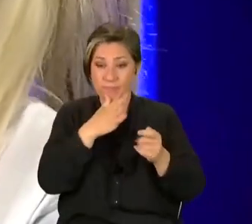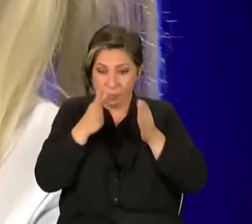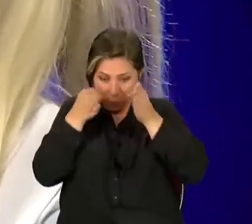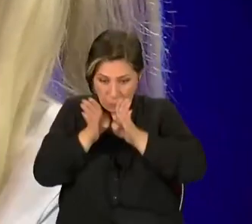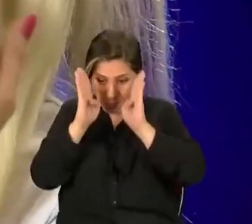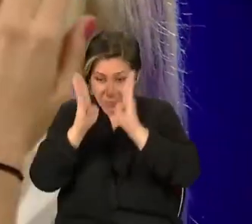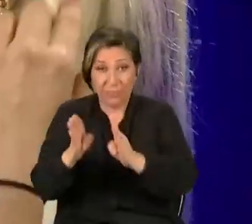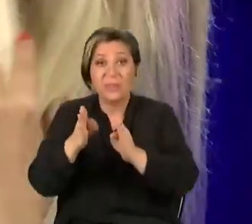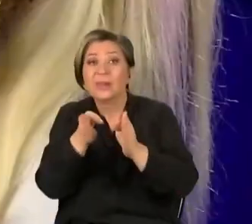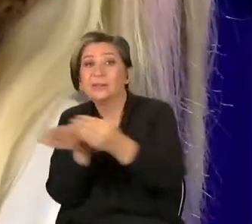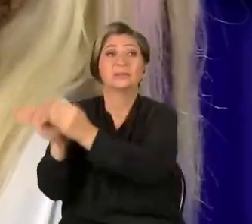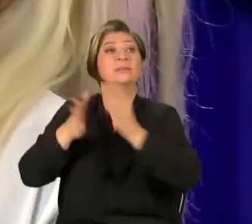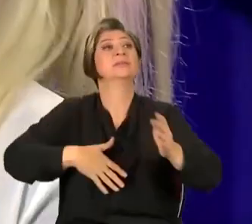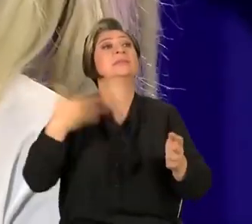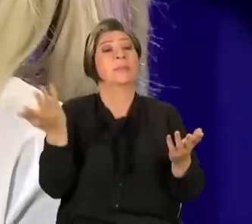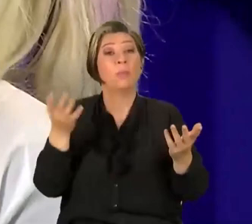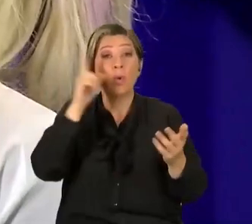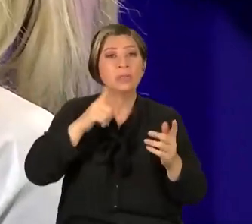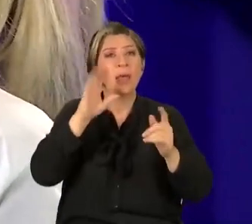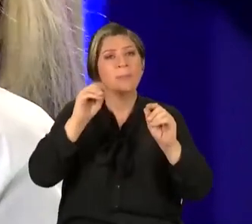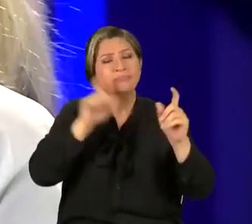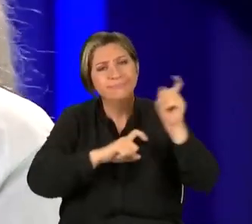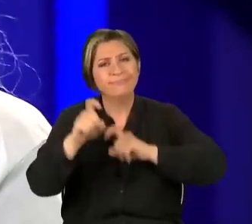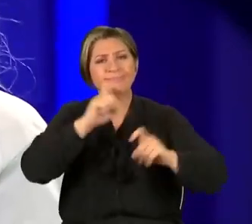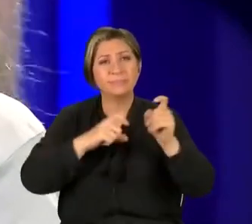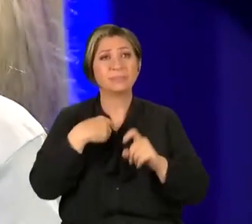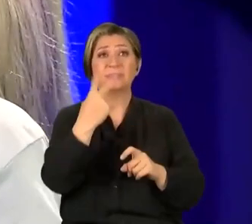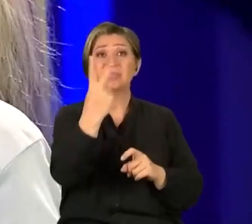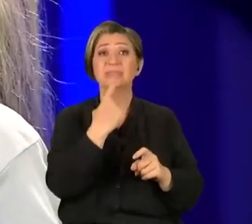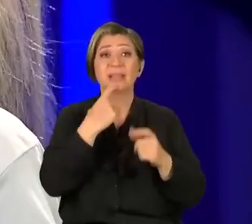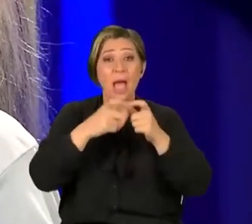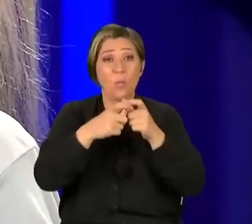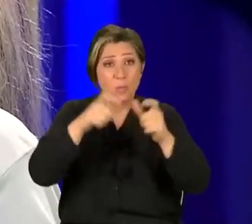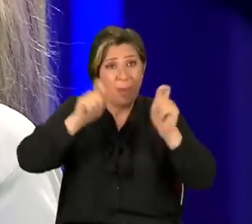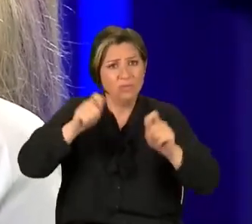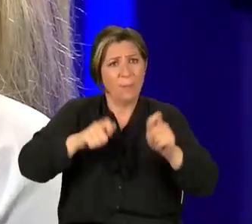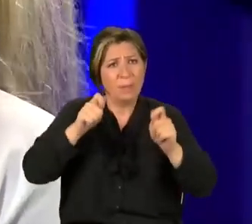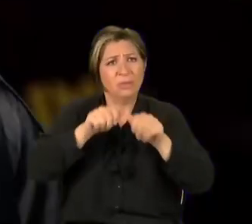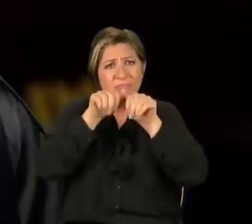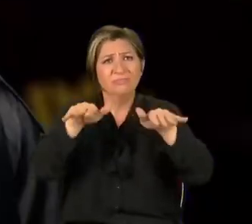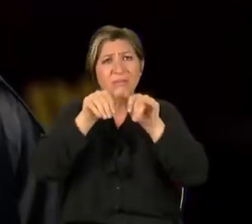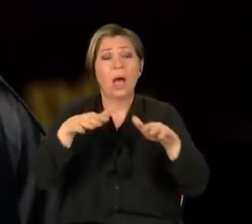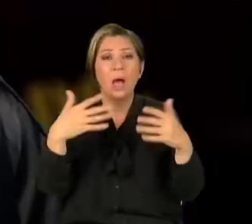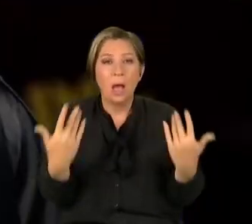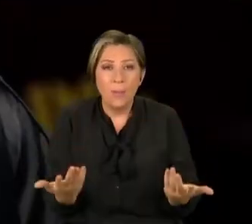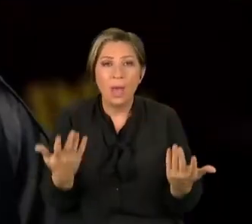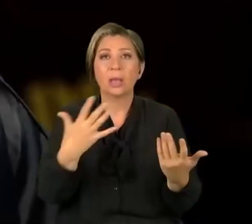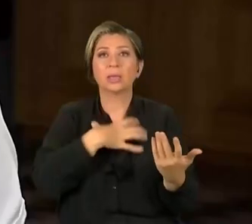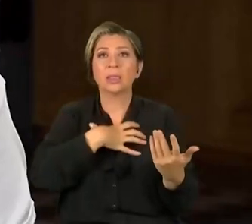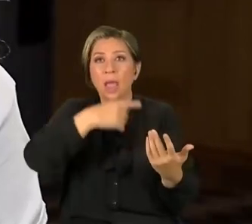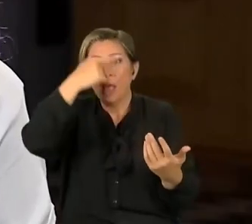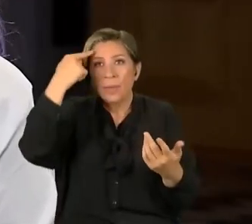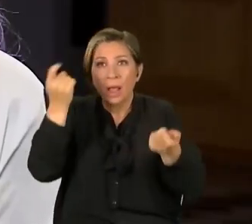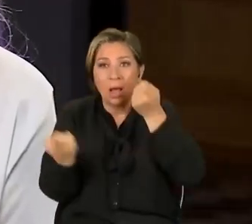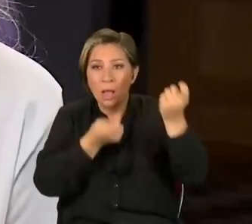doğrudan şaşmadan gitmeye çalıştım. O yüzden de hep aksamalar oluyor mesela. Ben 2 senedir albüm çıkartacağım. Fakat gene kendi imkanlarımla